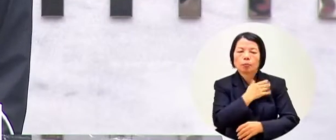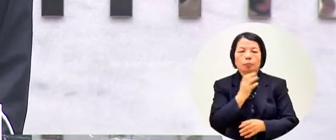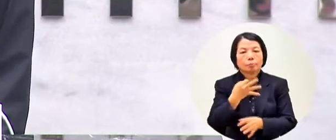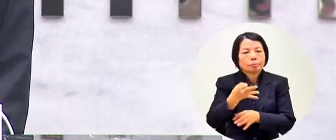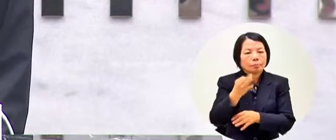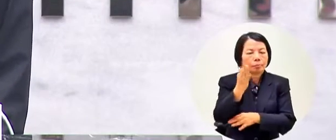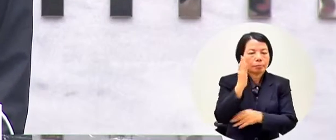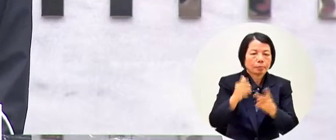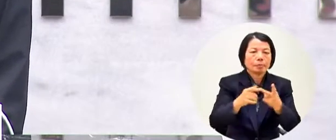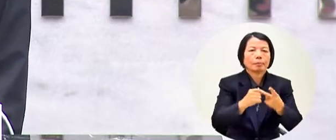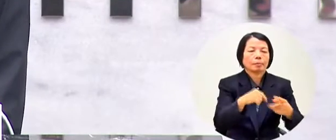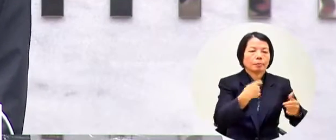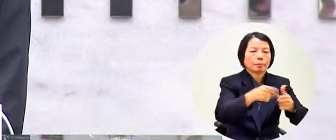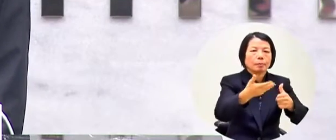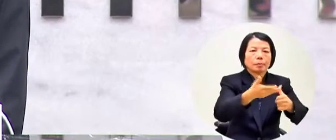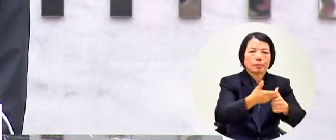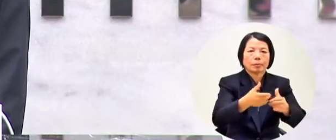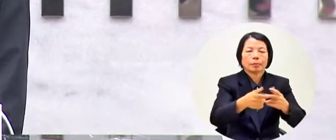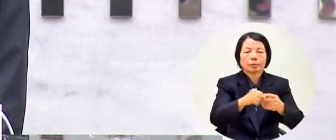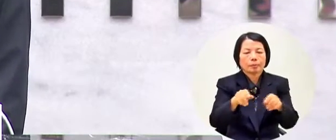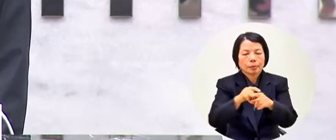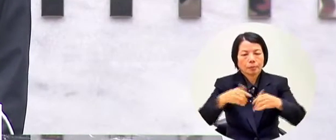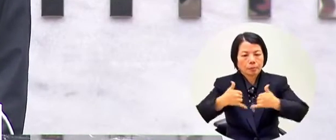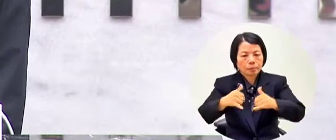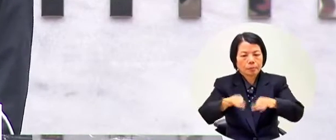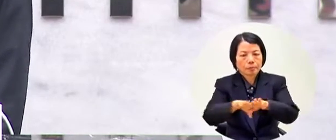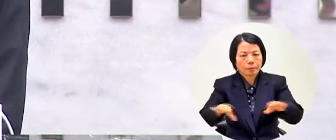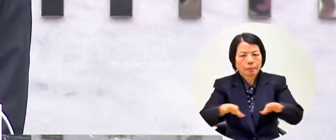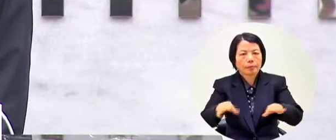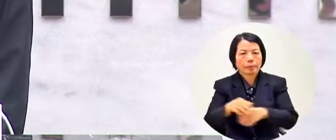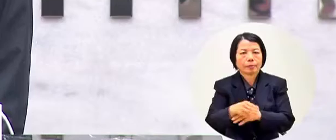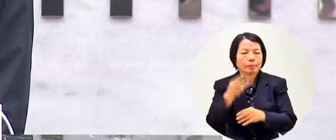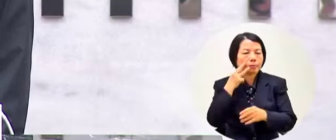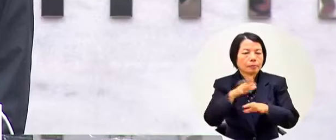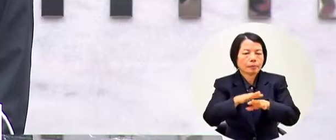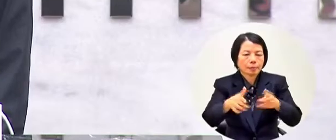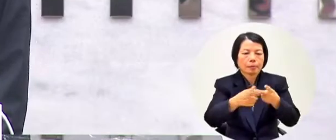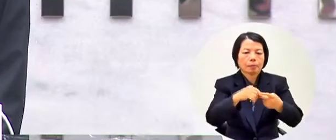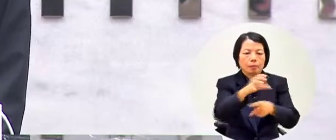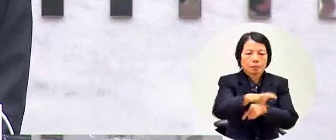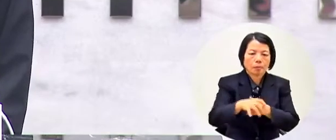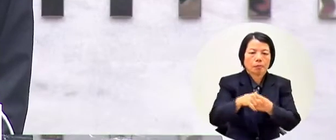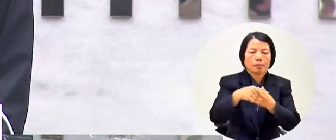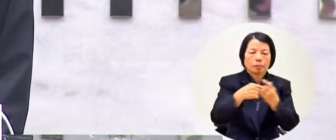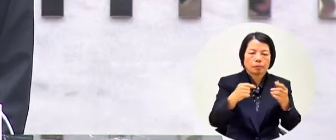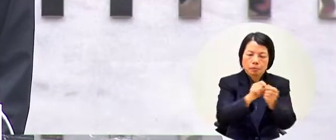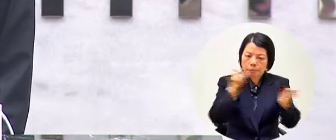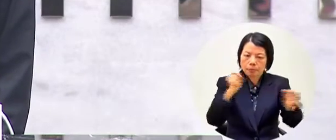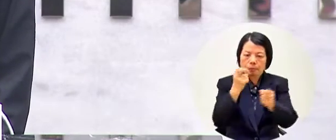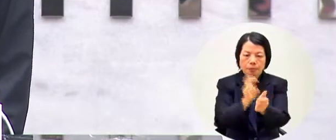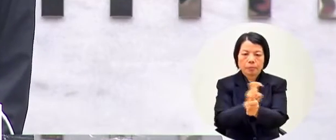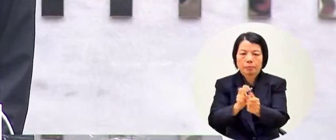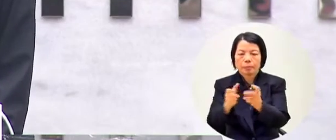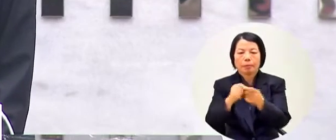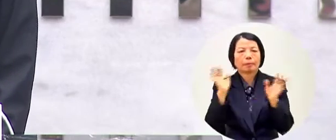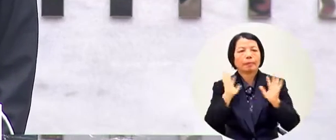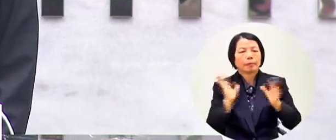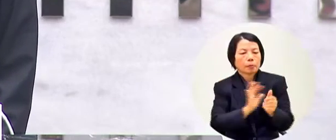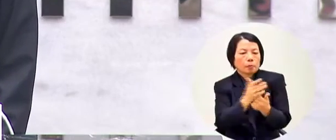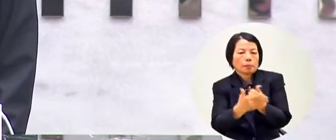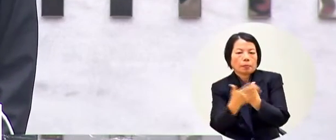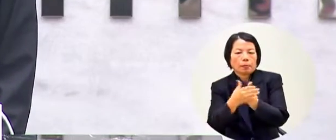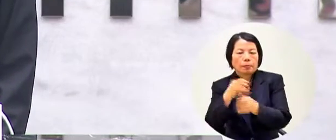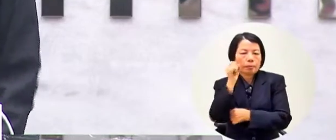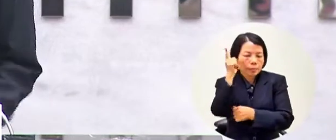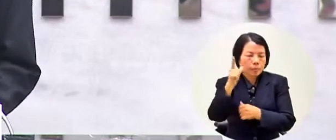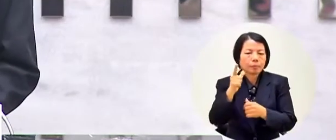文化、治安、石化、空污、交通、路平、农业、长照、儿少保护以及智慧城市等议